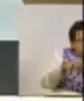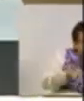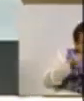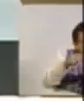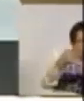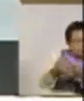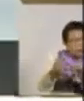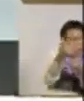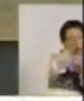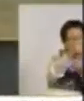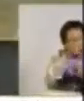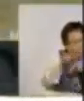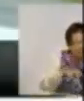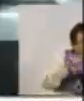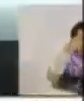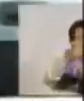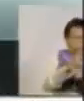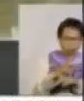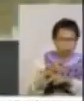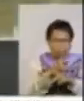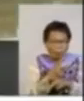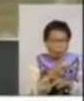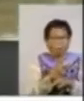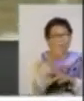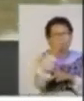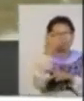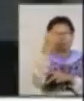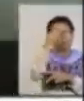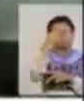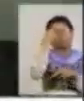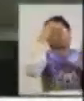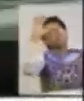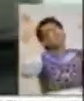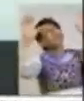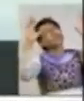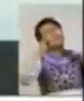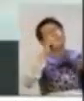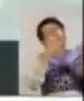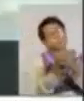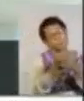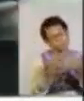Bomba dan Penyelamat sebagai langkah berhati-hati berikutan faktor cuaca semasa.